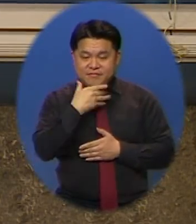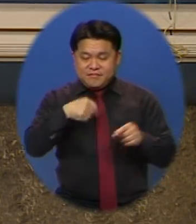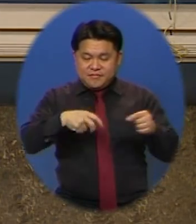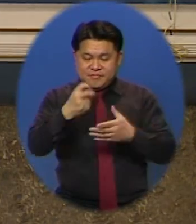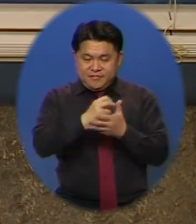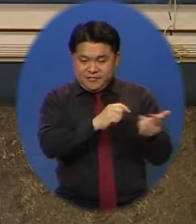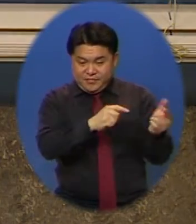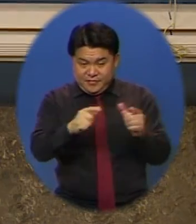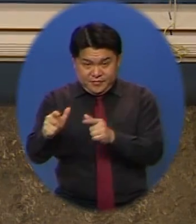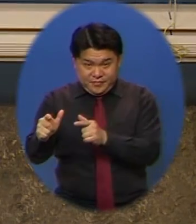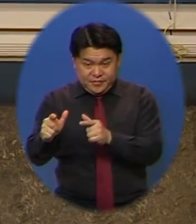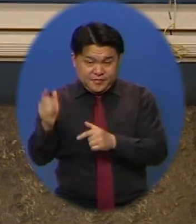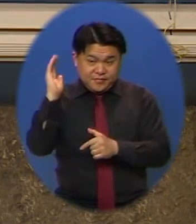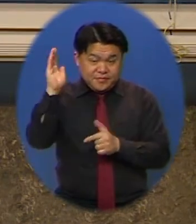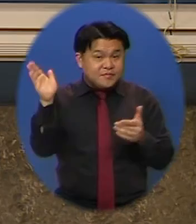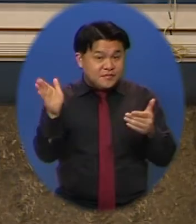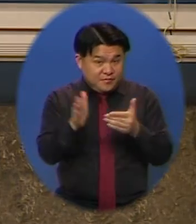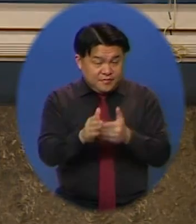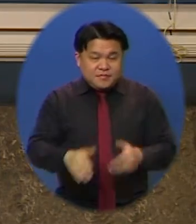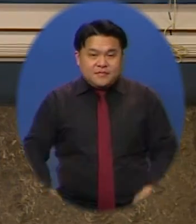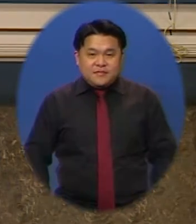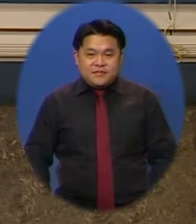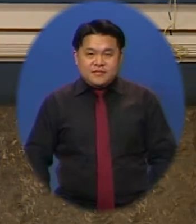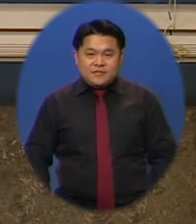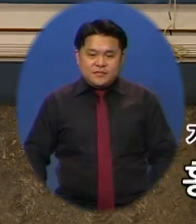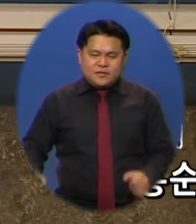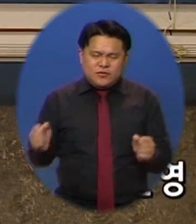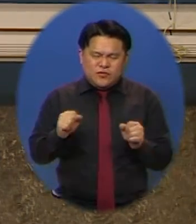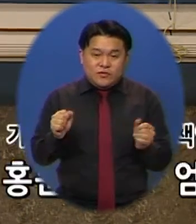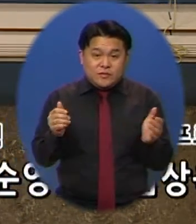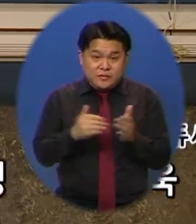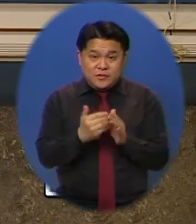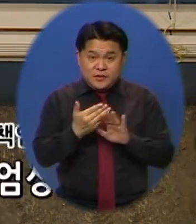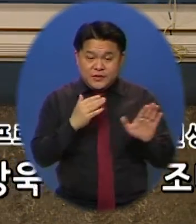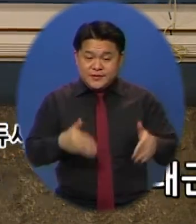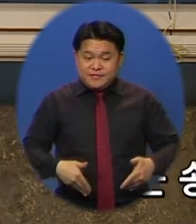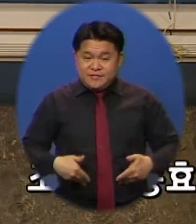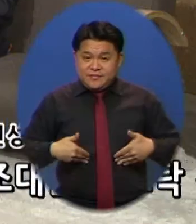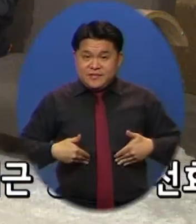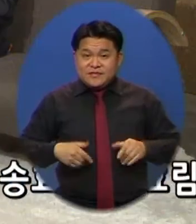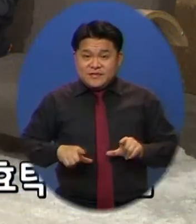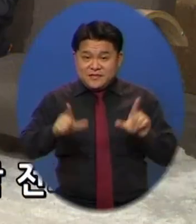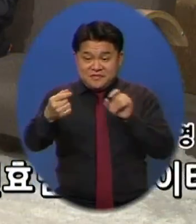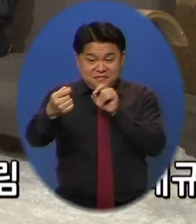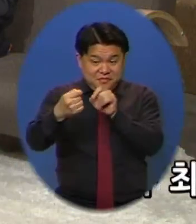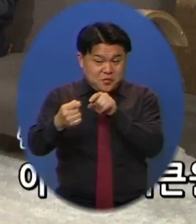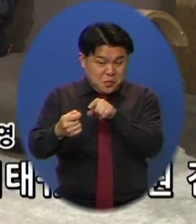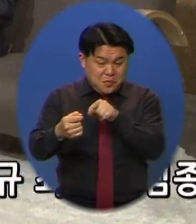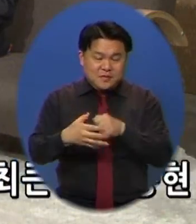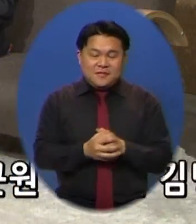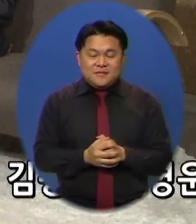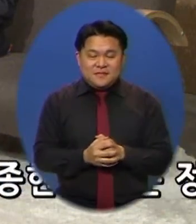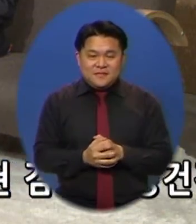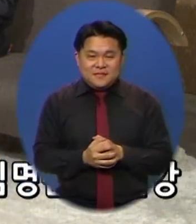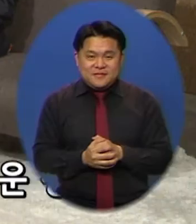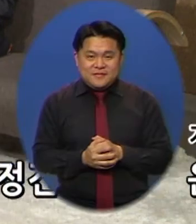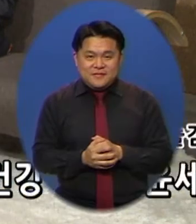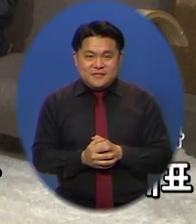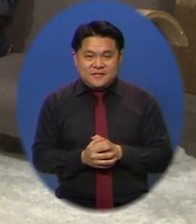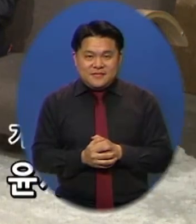복지 정책에 대해서 들어봤습니다. 거센 한파가 지나가고 이제는 따뜻한 봄이 다가올 날도 얼마 남지